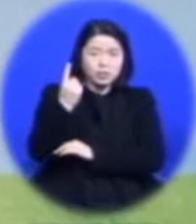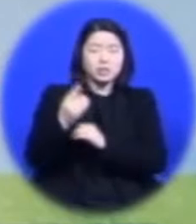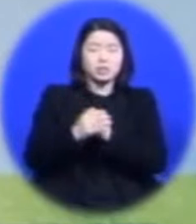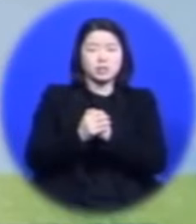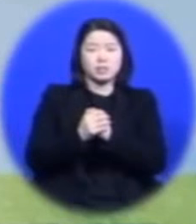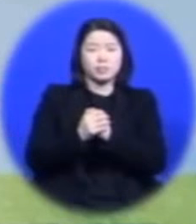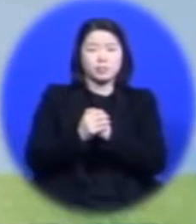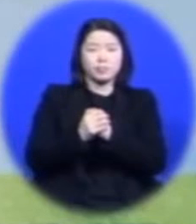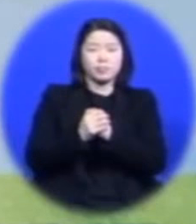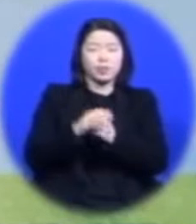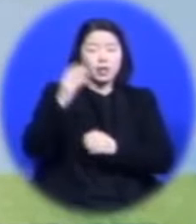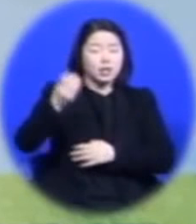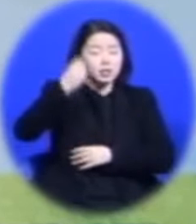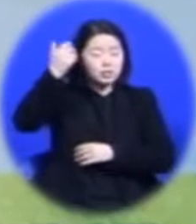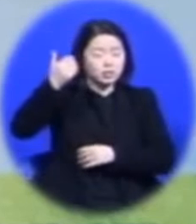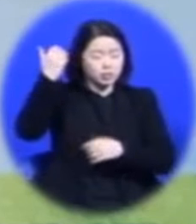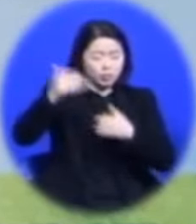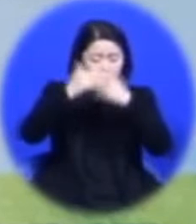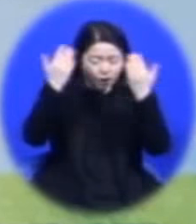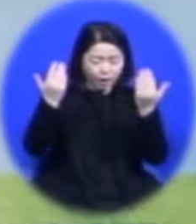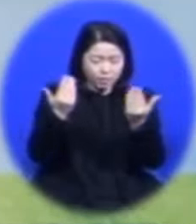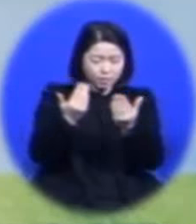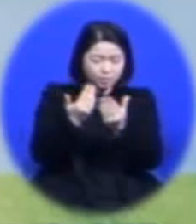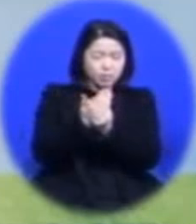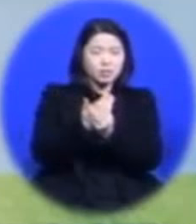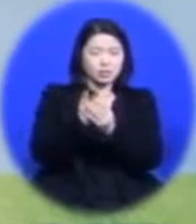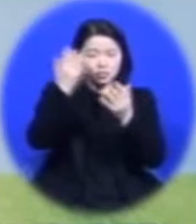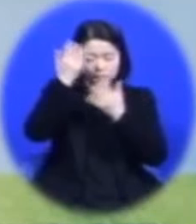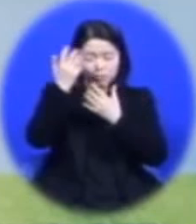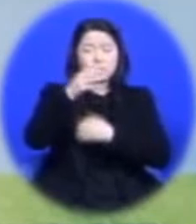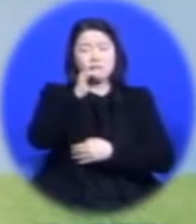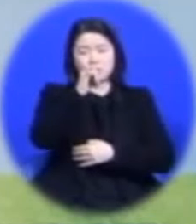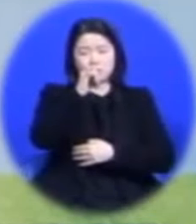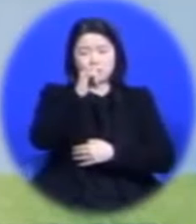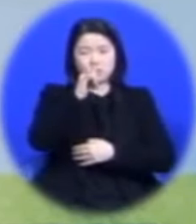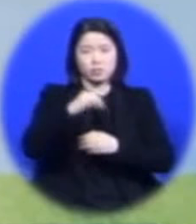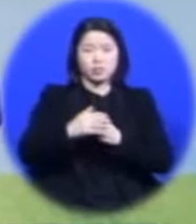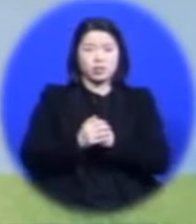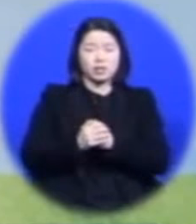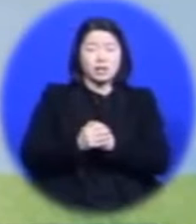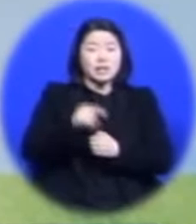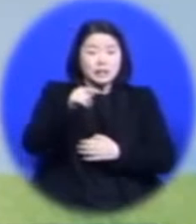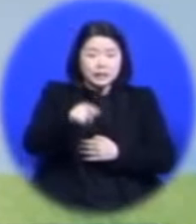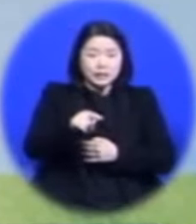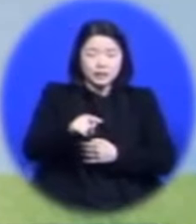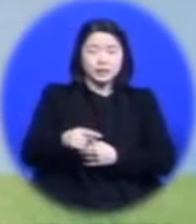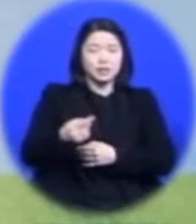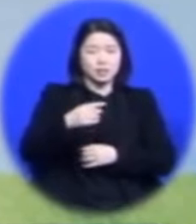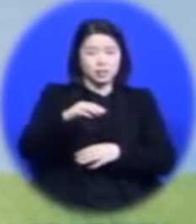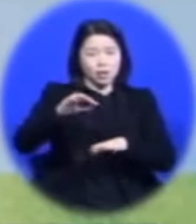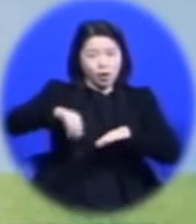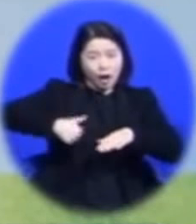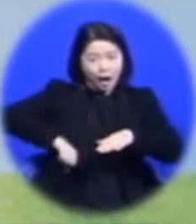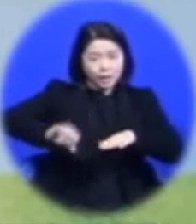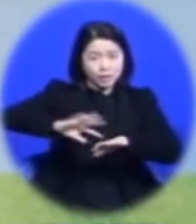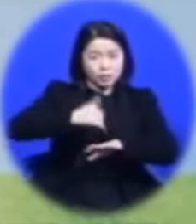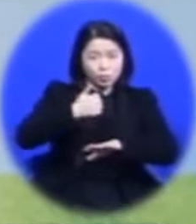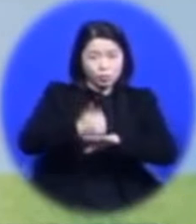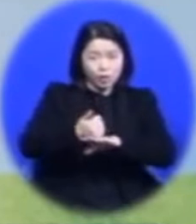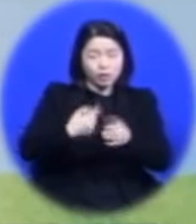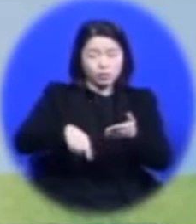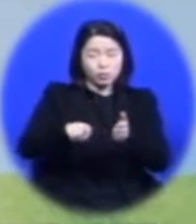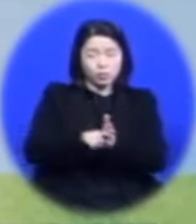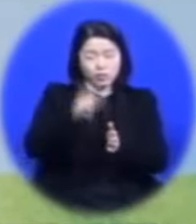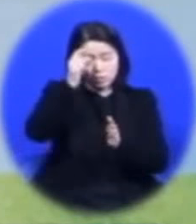다윗이 성령의 완전히 추 있었던 겁니다 그는 솔로몬을 위해서 기도하면서